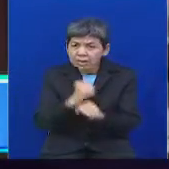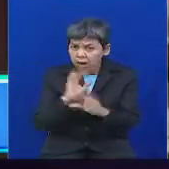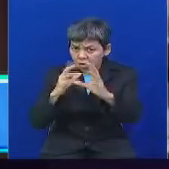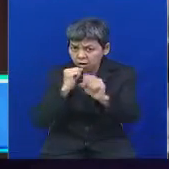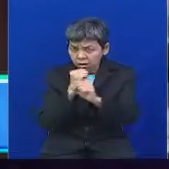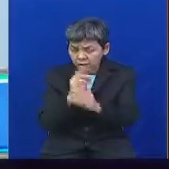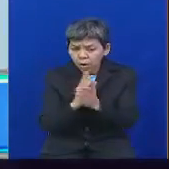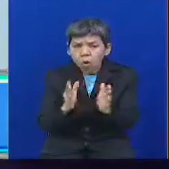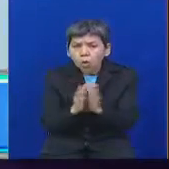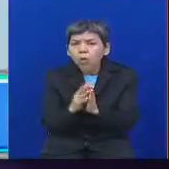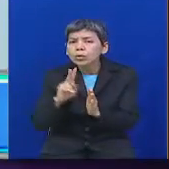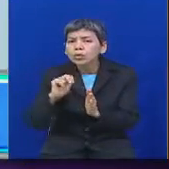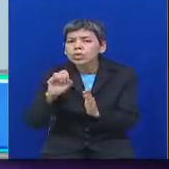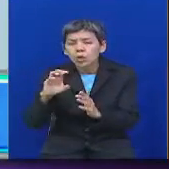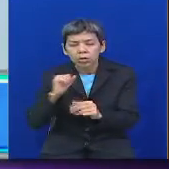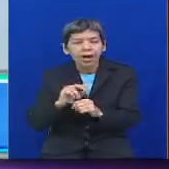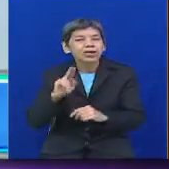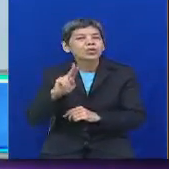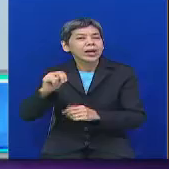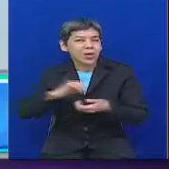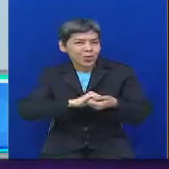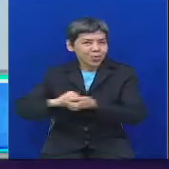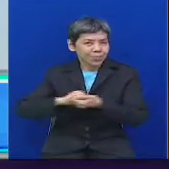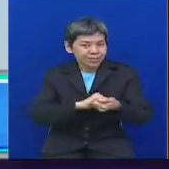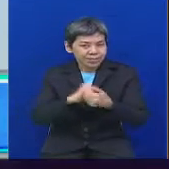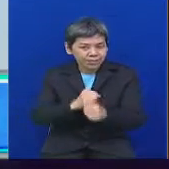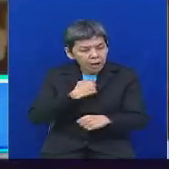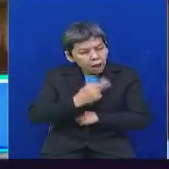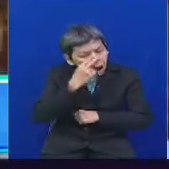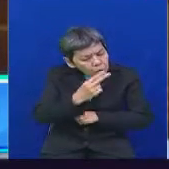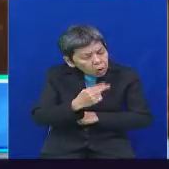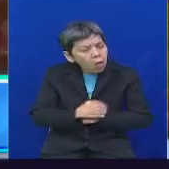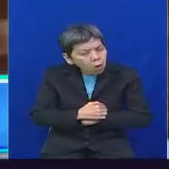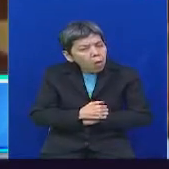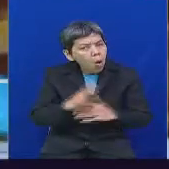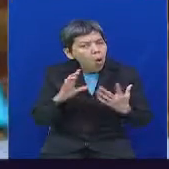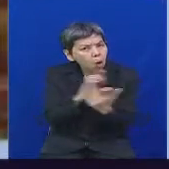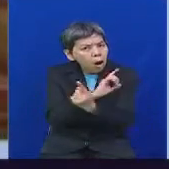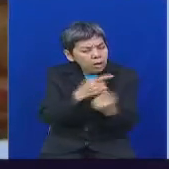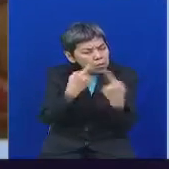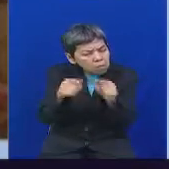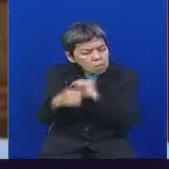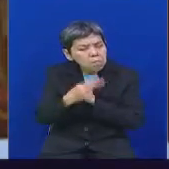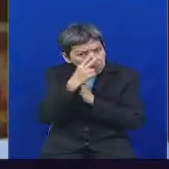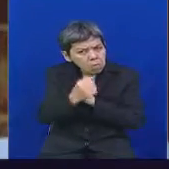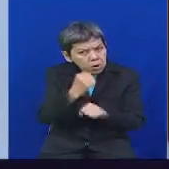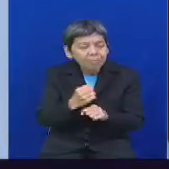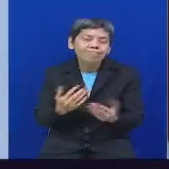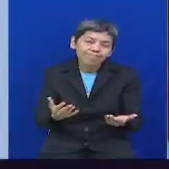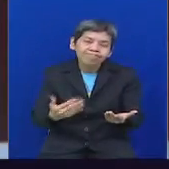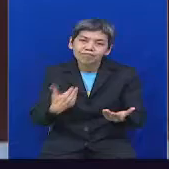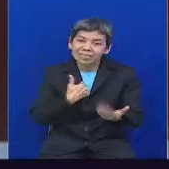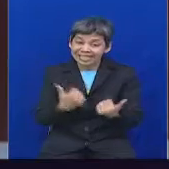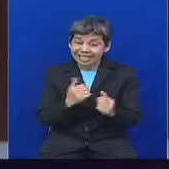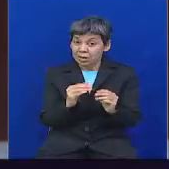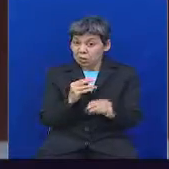ที่ร่วมกับยูเนสโกหรือองค์กรสหประชาชาติโดยพิจารณาจากความหลากหลายทางวัฒนธรรมผ่านภาพยนตร์อย่างไรก็ตามแม้ว่